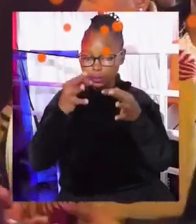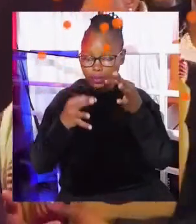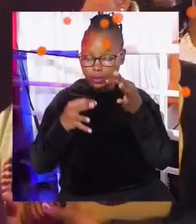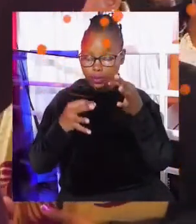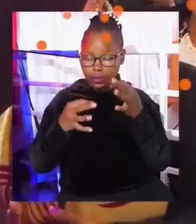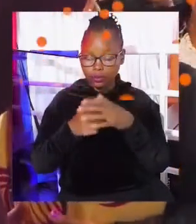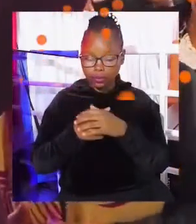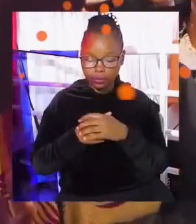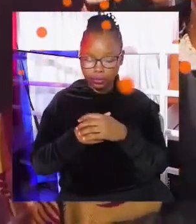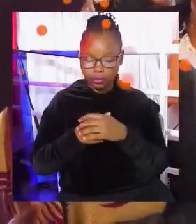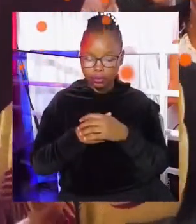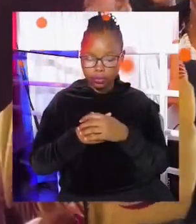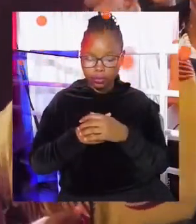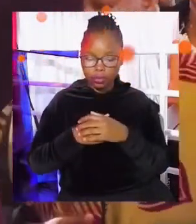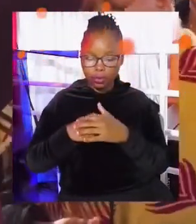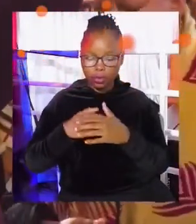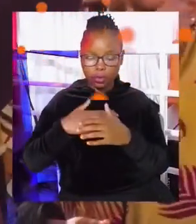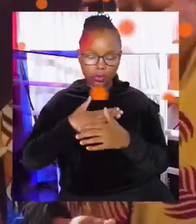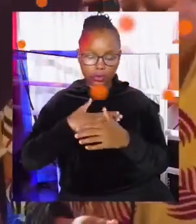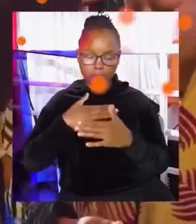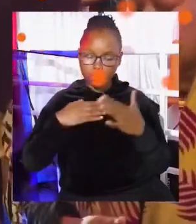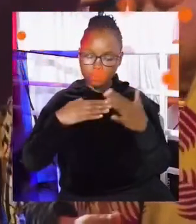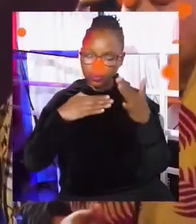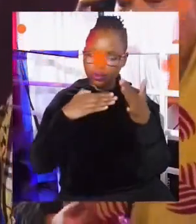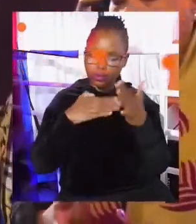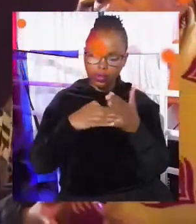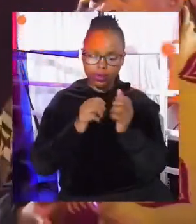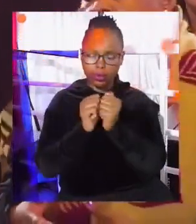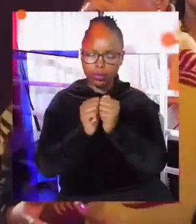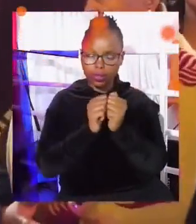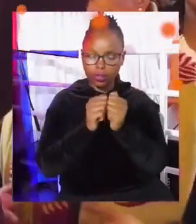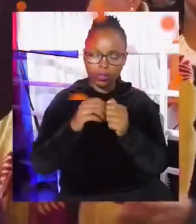Duga toni ina nerea hamwa na duare aganu.